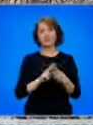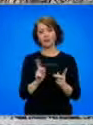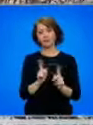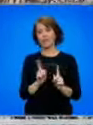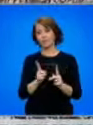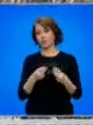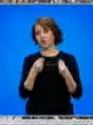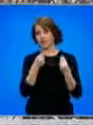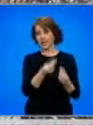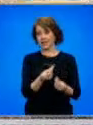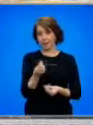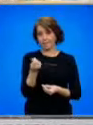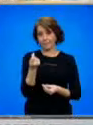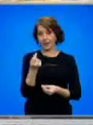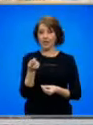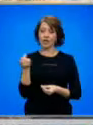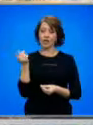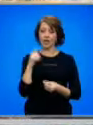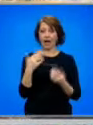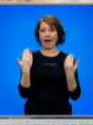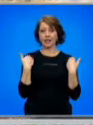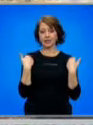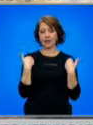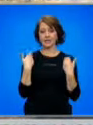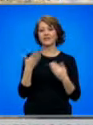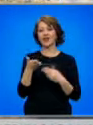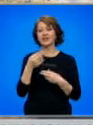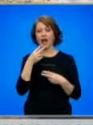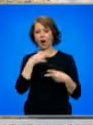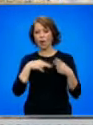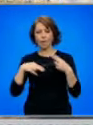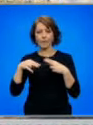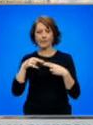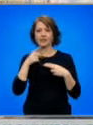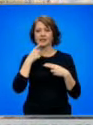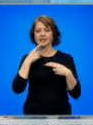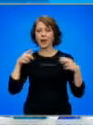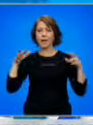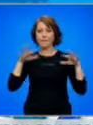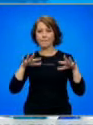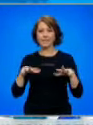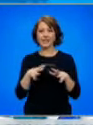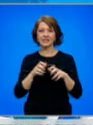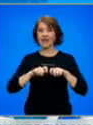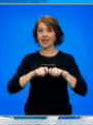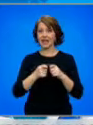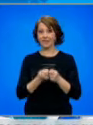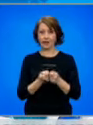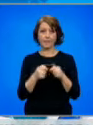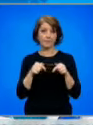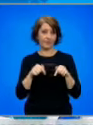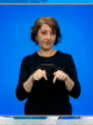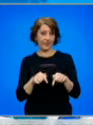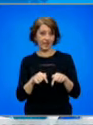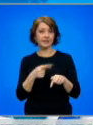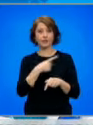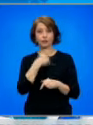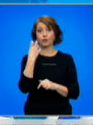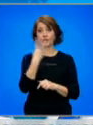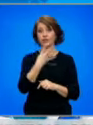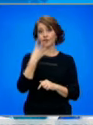тези средства и ще кандидатства пред Междуведомствената комисия по бедствия и аварии. Днес отбелязваме